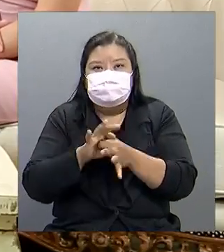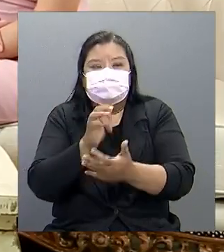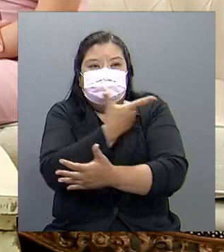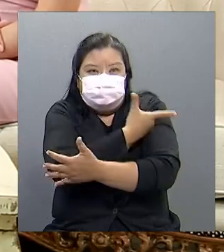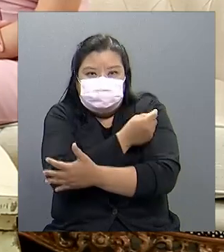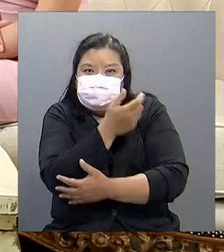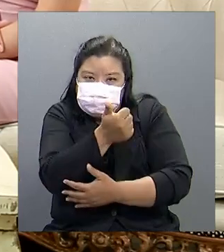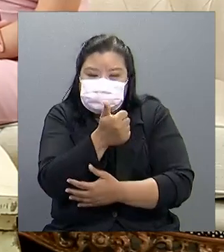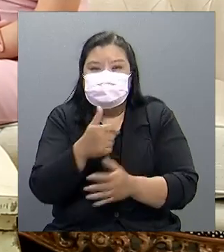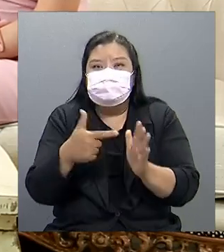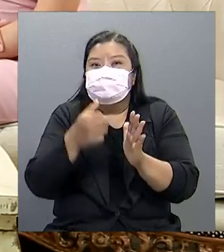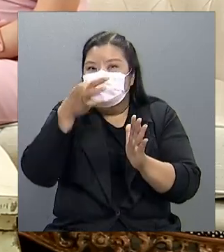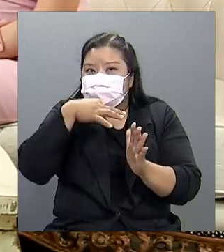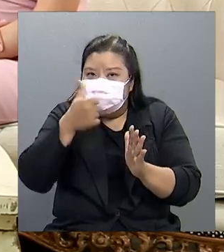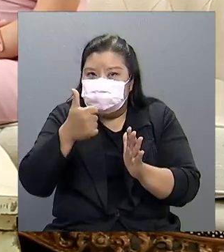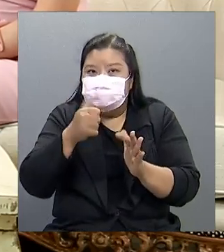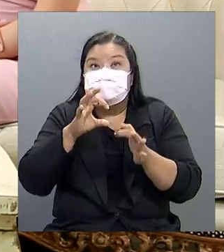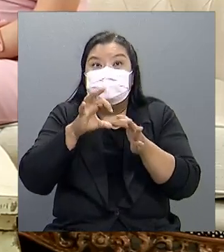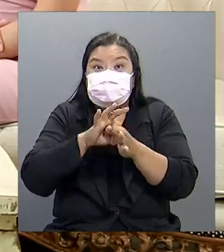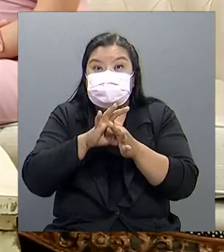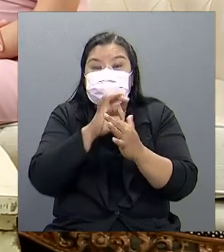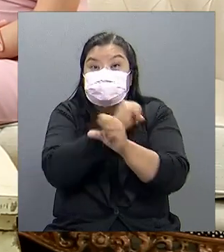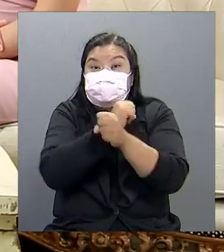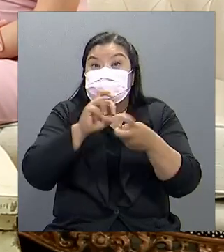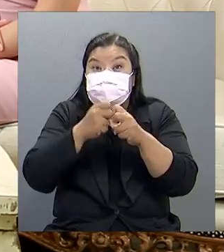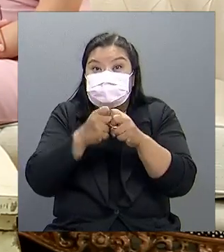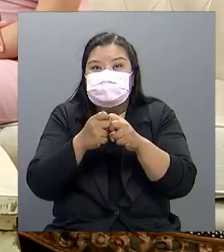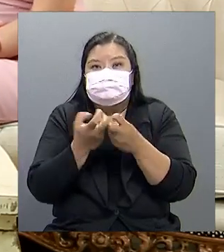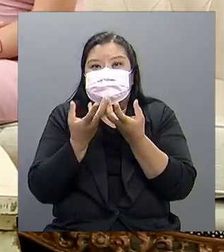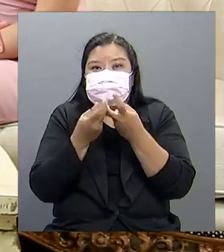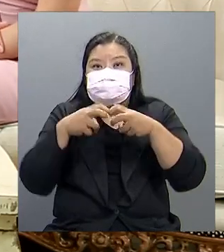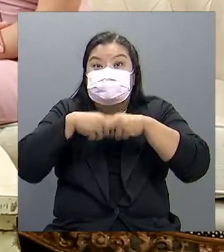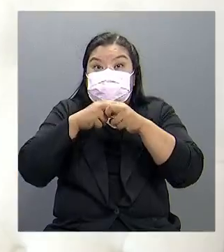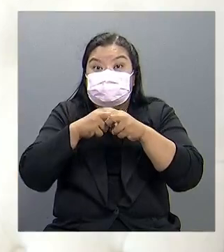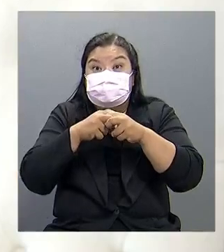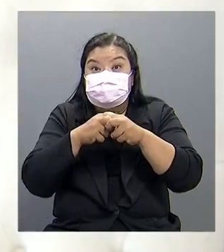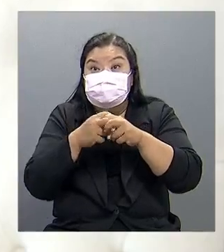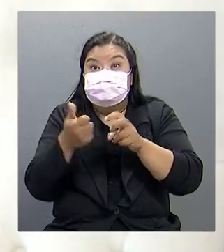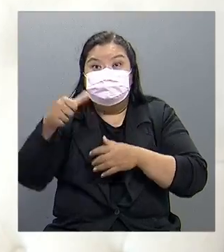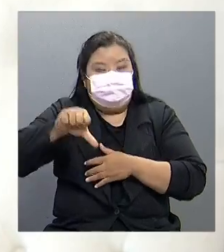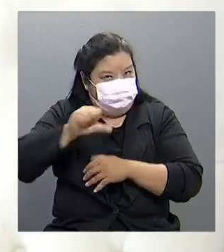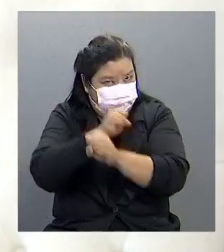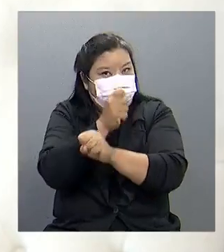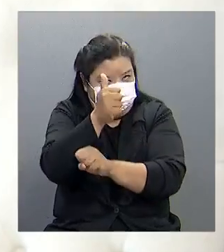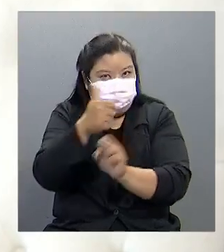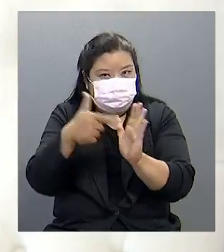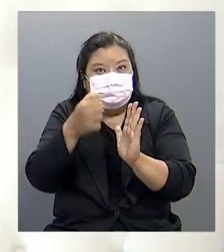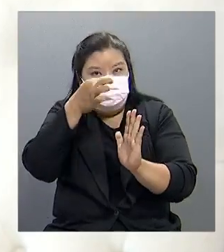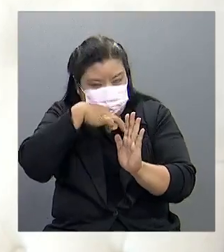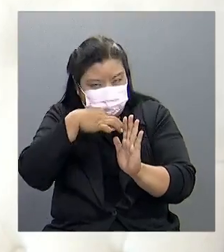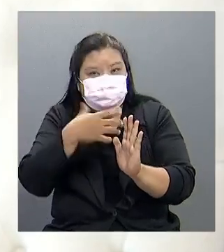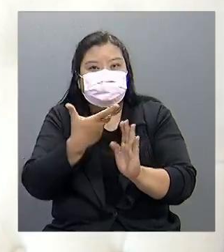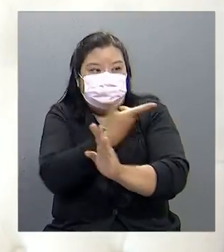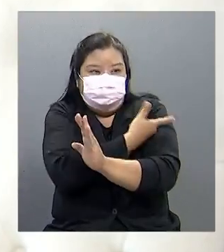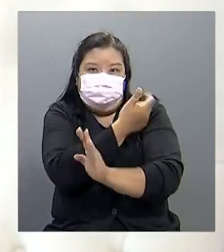อาทิตย์ละเม็ดเดือนละเม็ดได้หมดเลยนะฮะอันนี้คือการรักษาโดยการกินยาส่วนการรักษาโดยการเปลี่ยนพฤติกรรมก็อย่างที่บอกไ